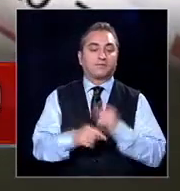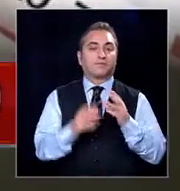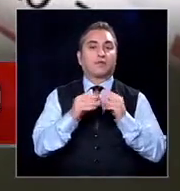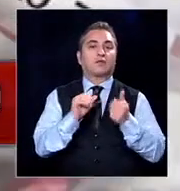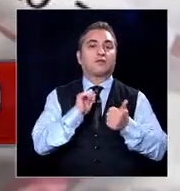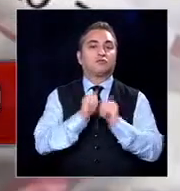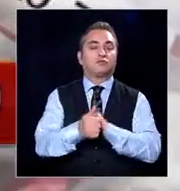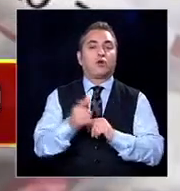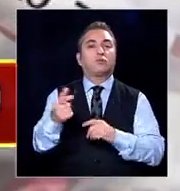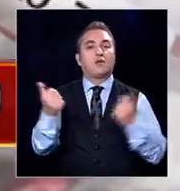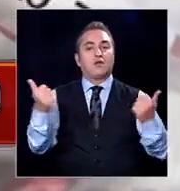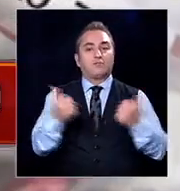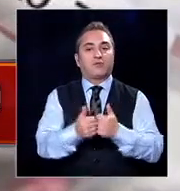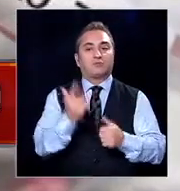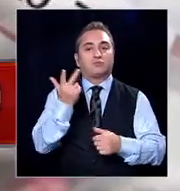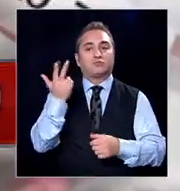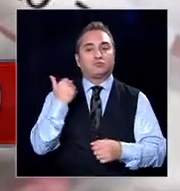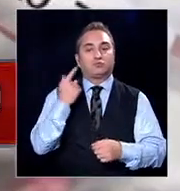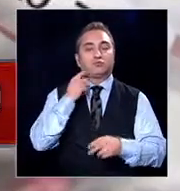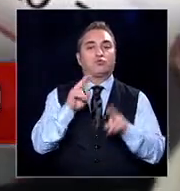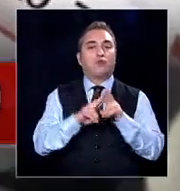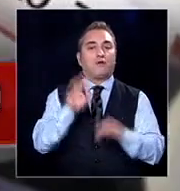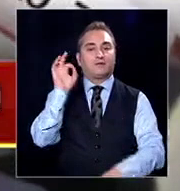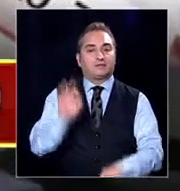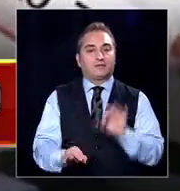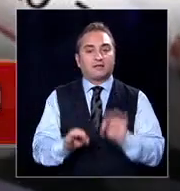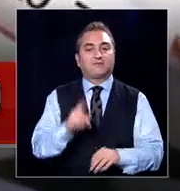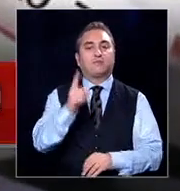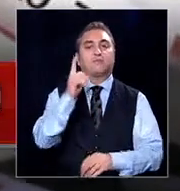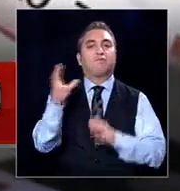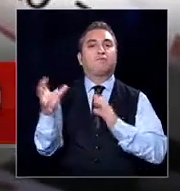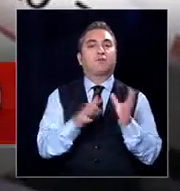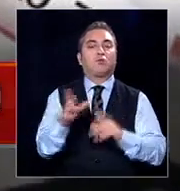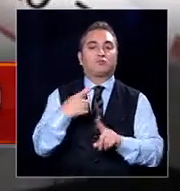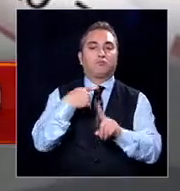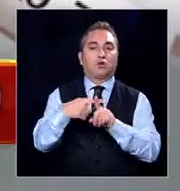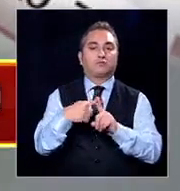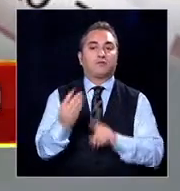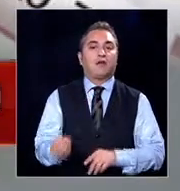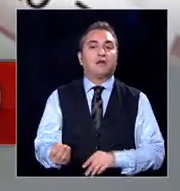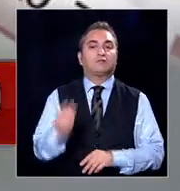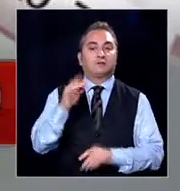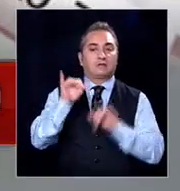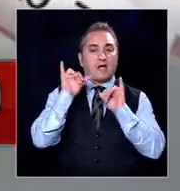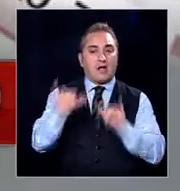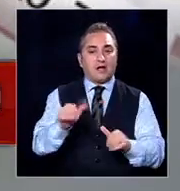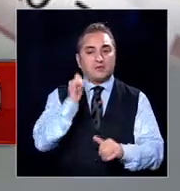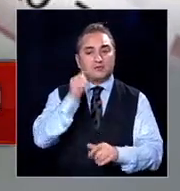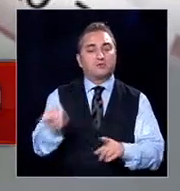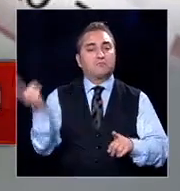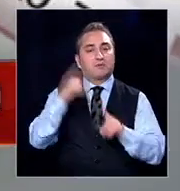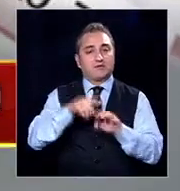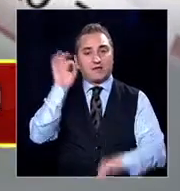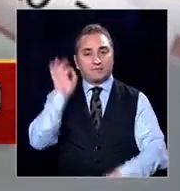Spor'da müsabakadan 3 gün önce yapılan Covid testinde bir futbolcunun sonucu pozitif çıktı. Aynı gün yapılan diğer testte